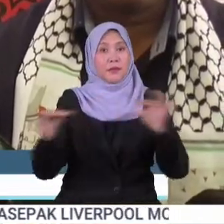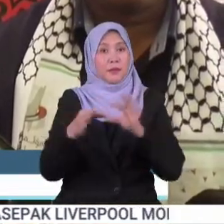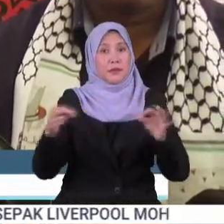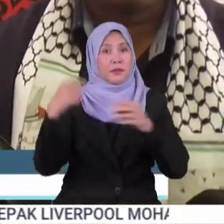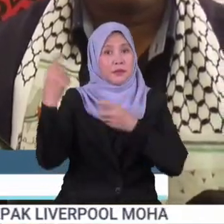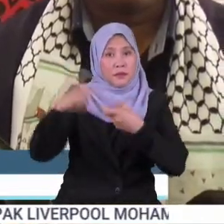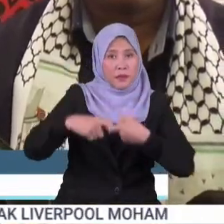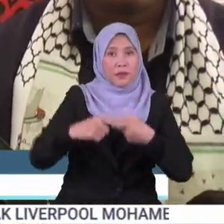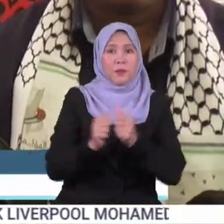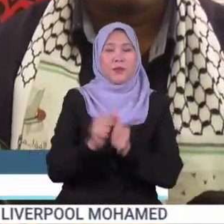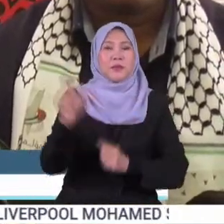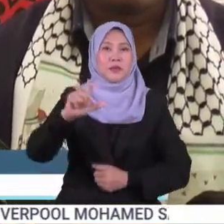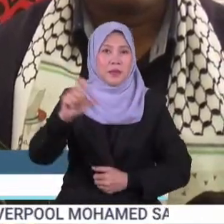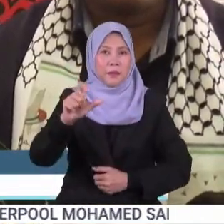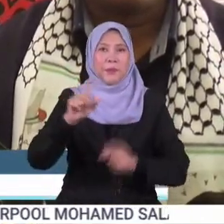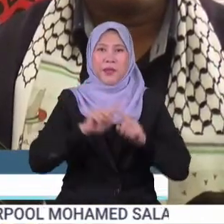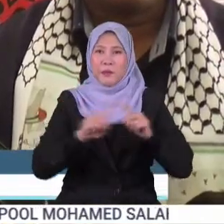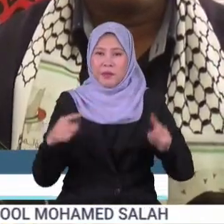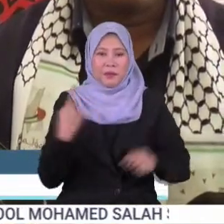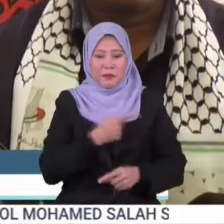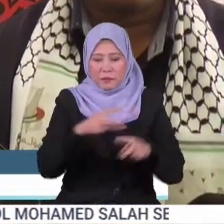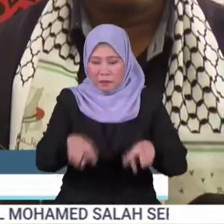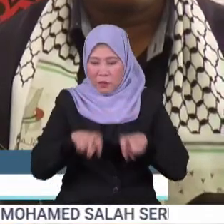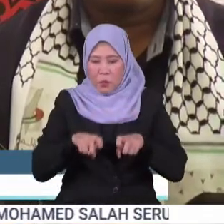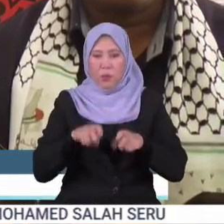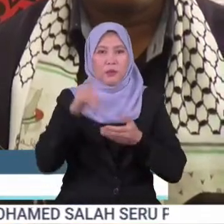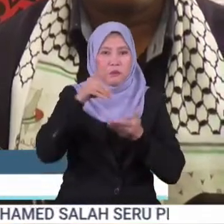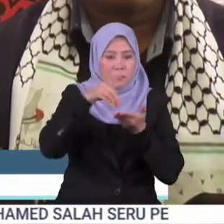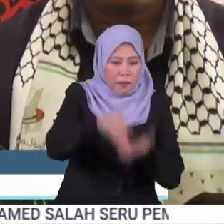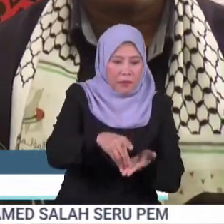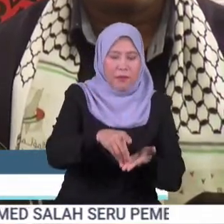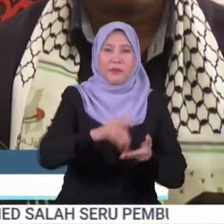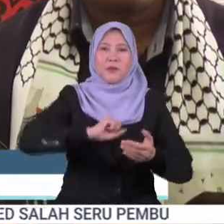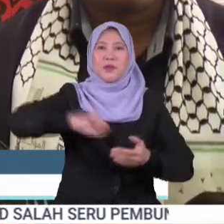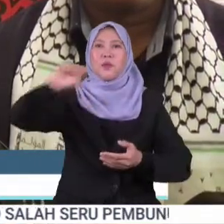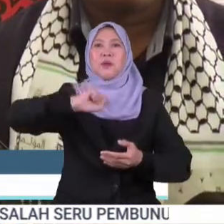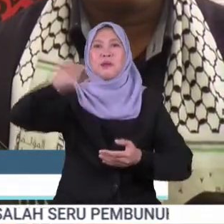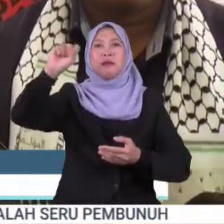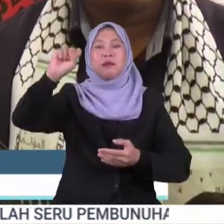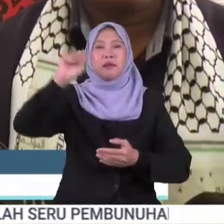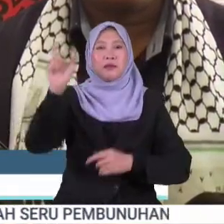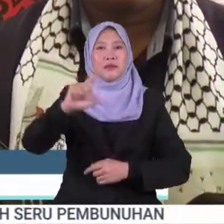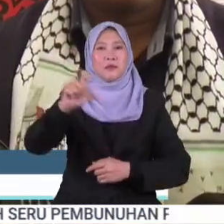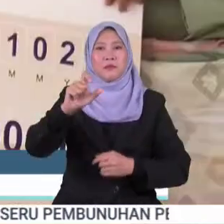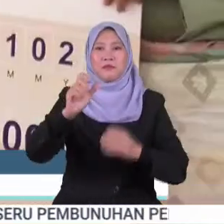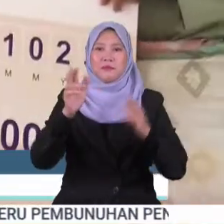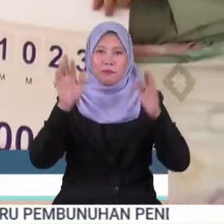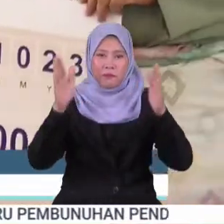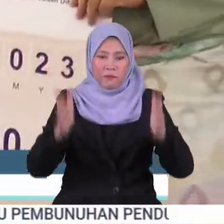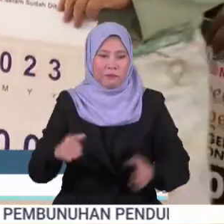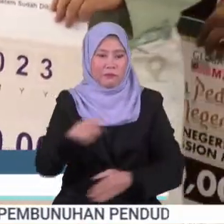kita berkira-kira untuk kita berderma kepada perjuangan Islam yang sedang dihina.